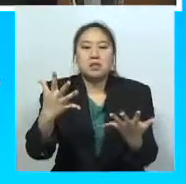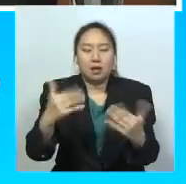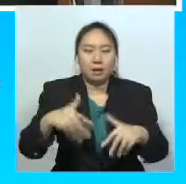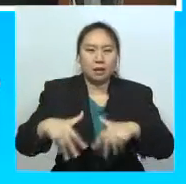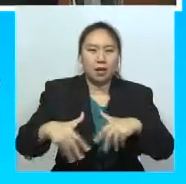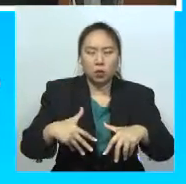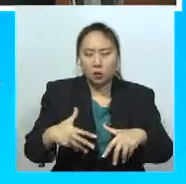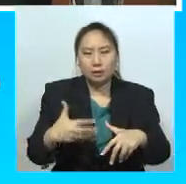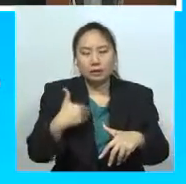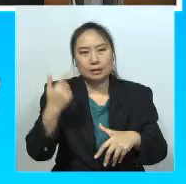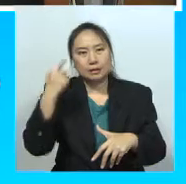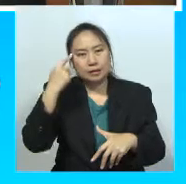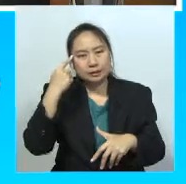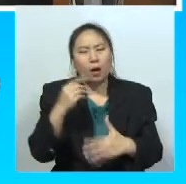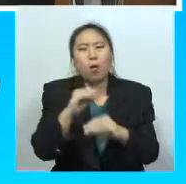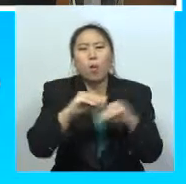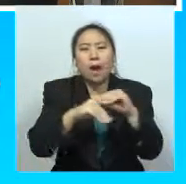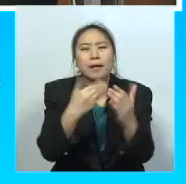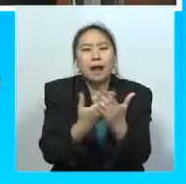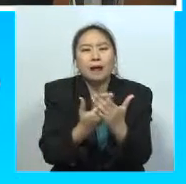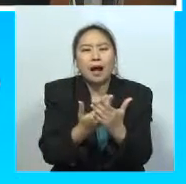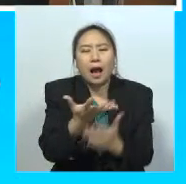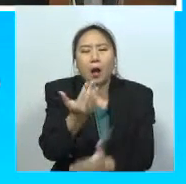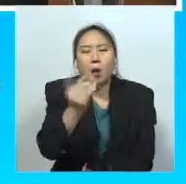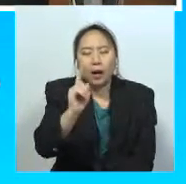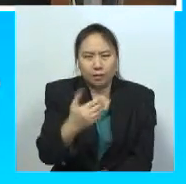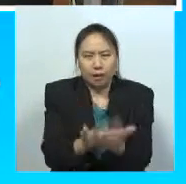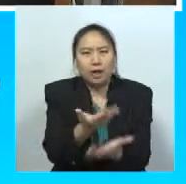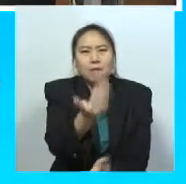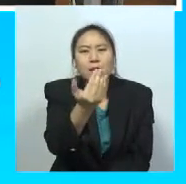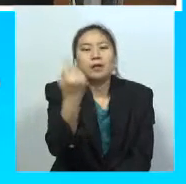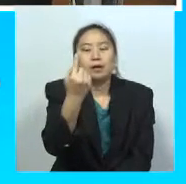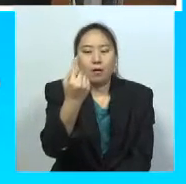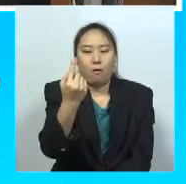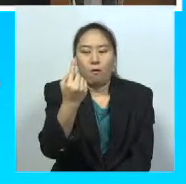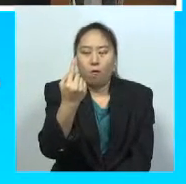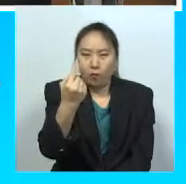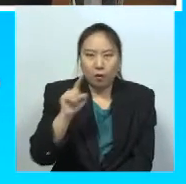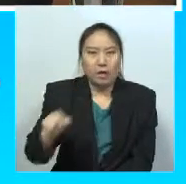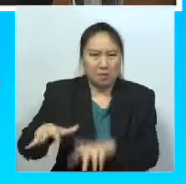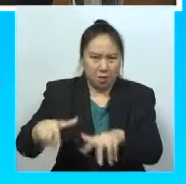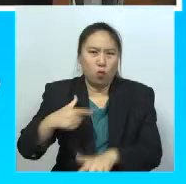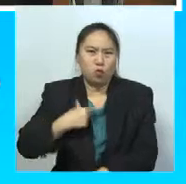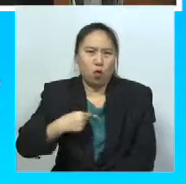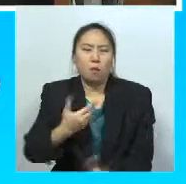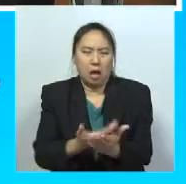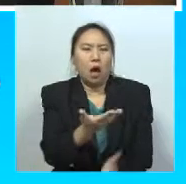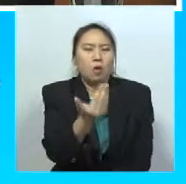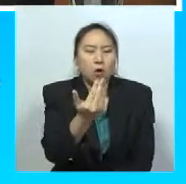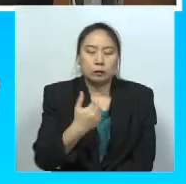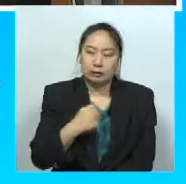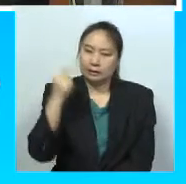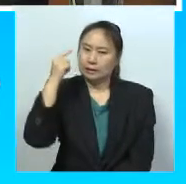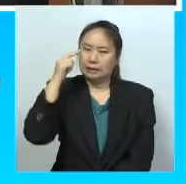ามโครงการที่มันได้เงินมันมีทางเดียวแจกเงินที่ตรงนี้ประชานิยมท่านคงรู้ซึ้งว่